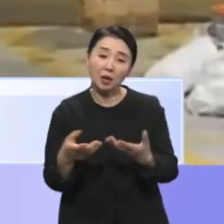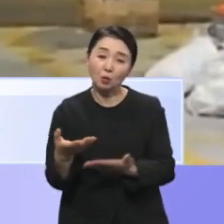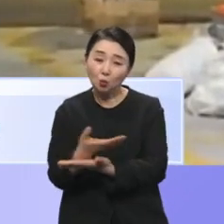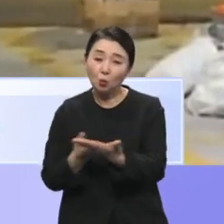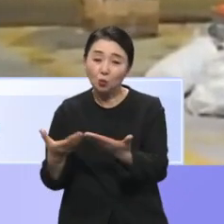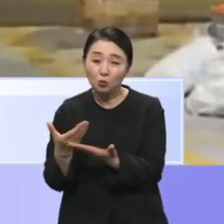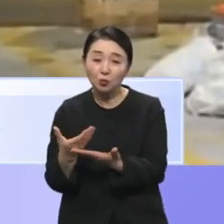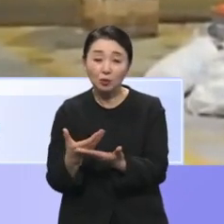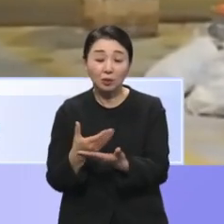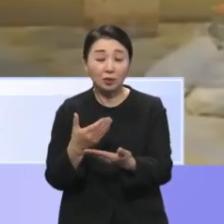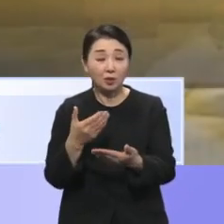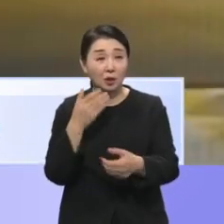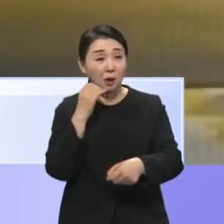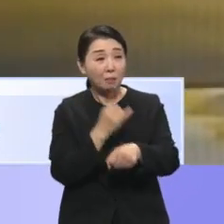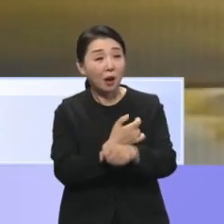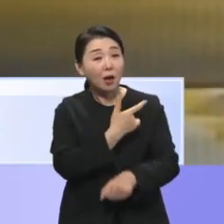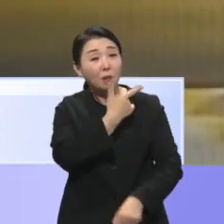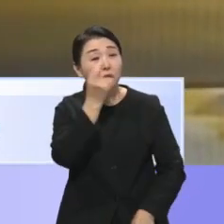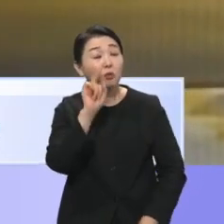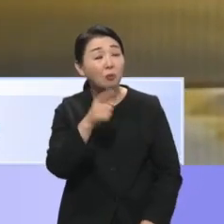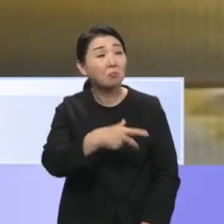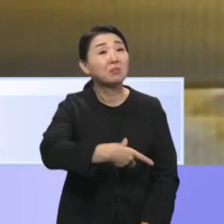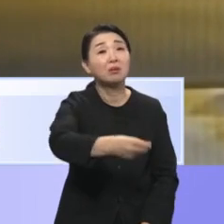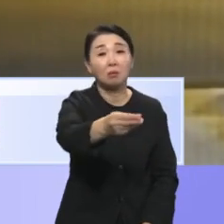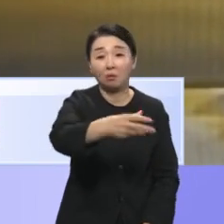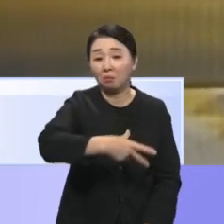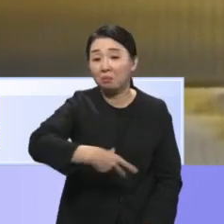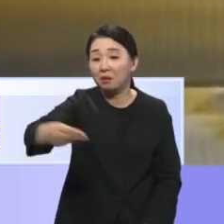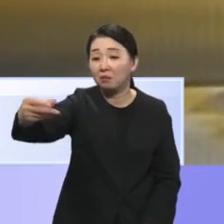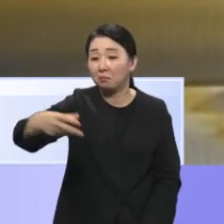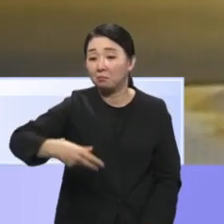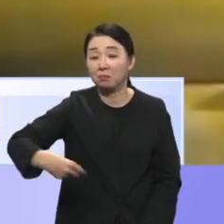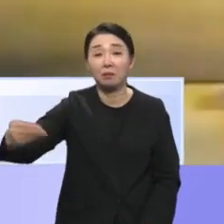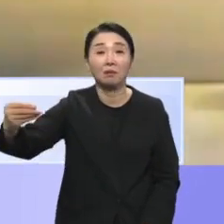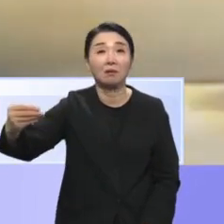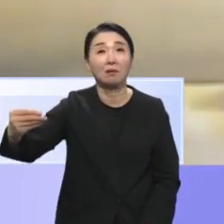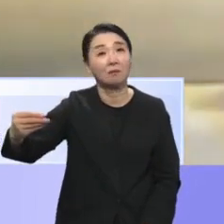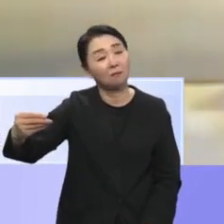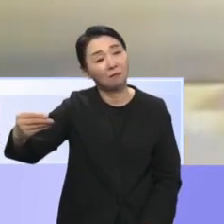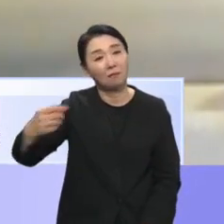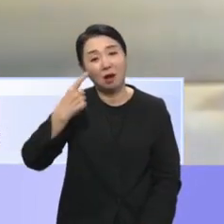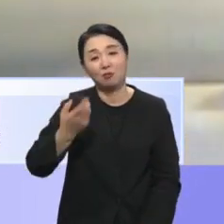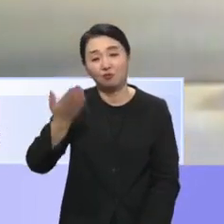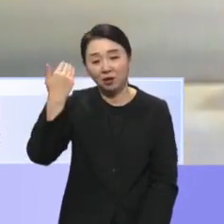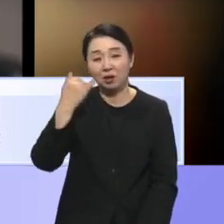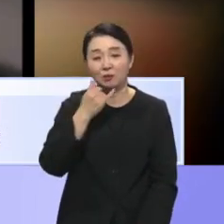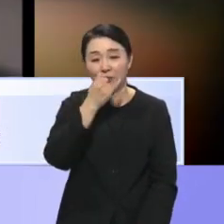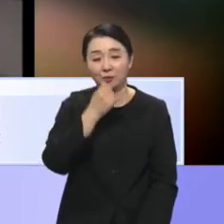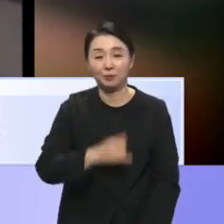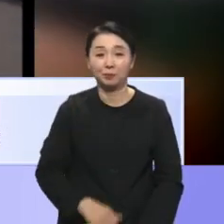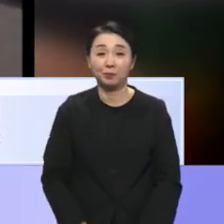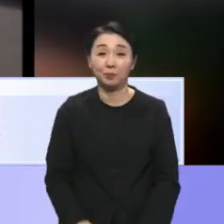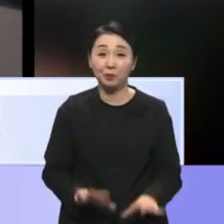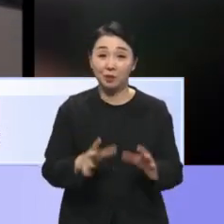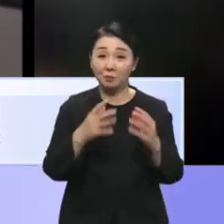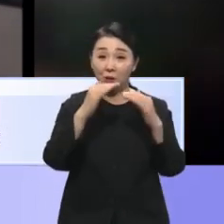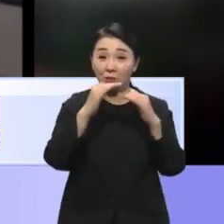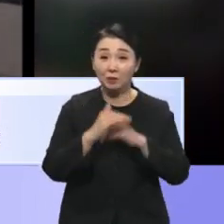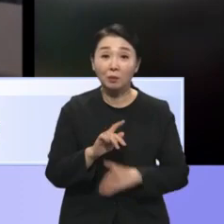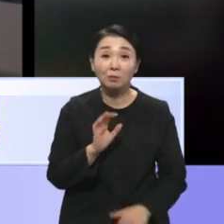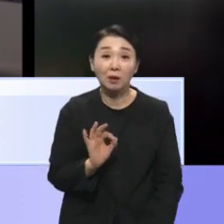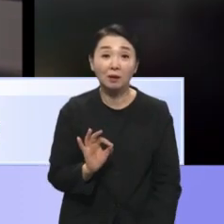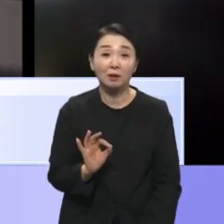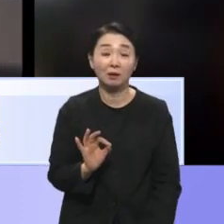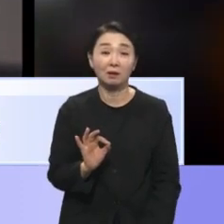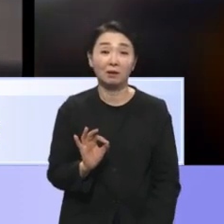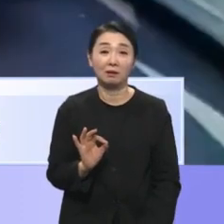곳에 어떻게 표현할까요 좀 빌려주는 막 이런 형식으로도 사실은 한두 달 전에 그 있었습니다 이번 사례 같은 경우는 어떻게